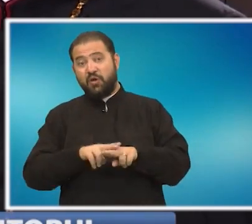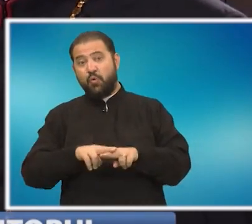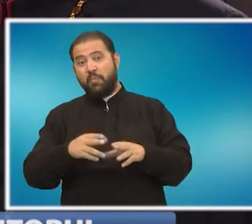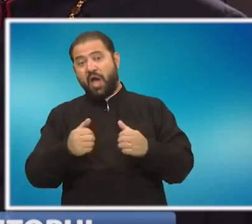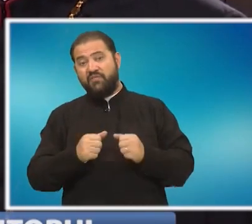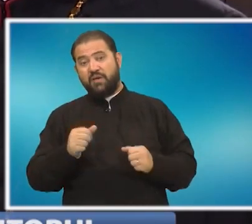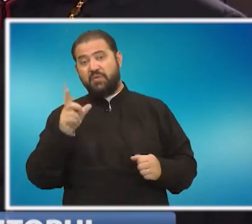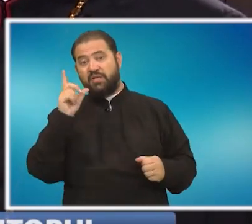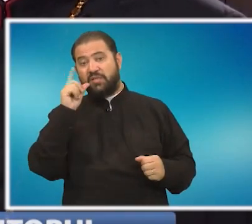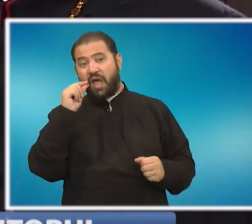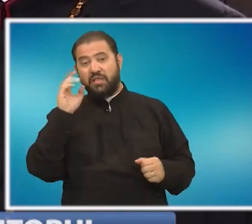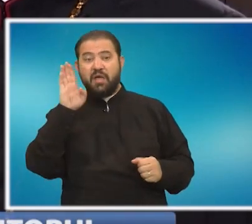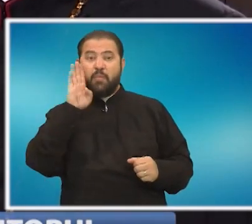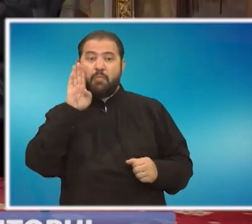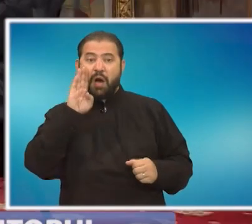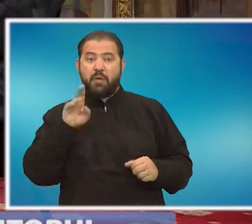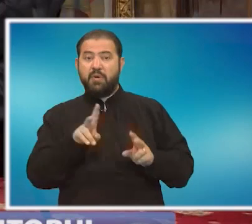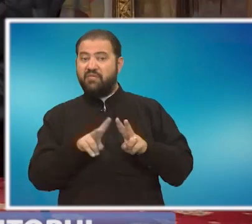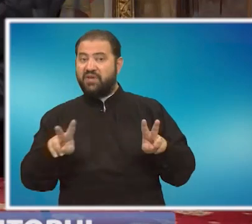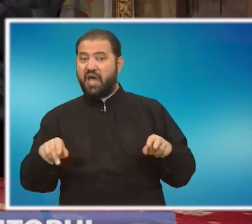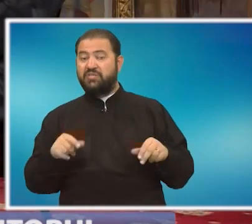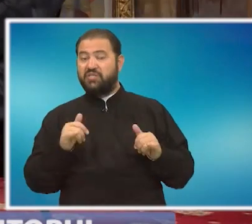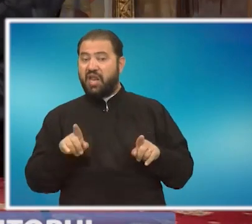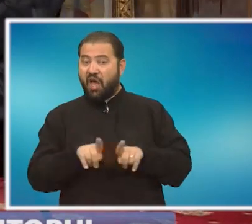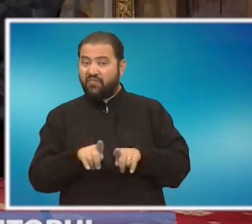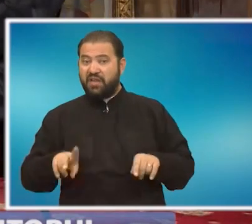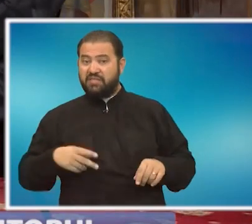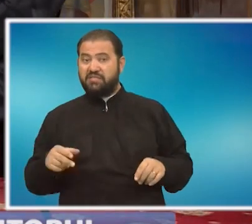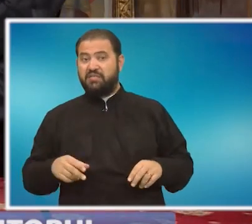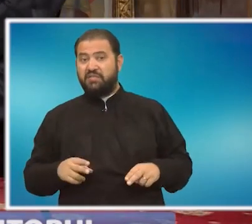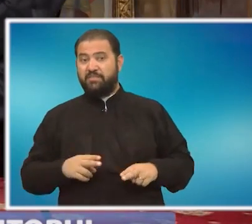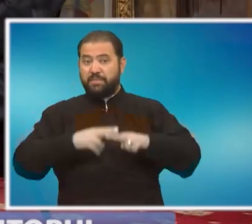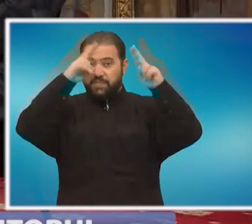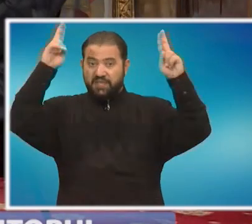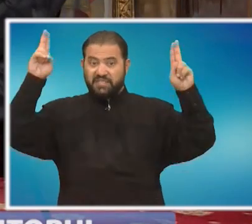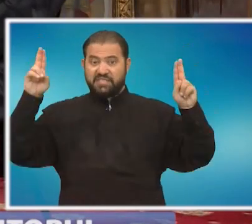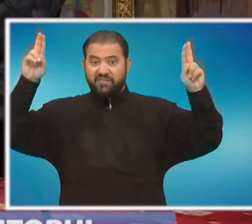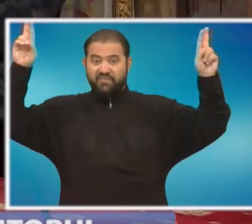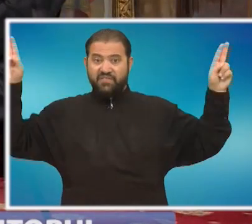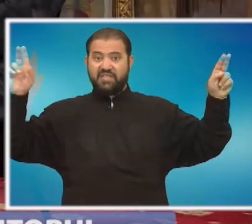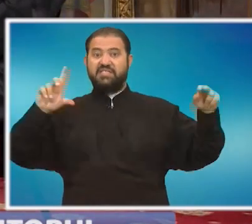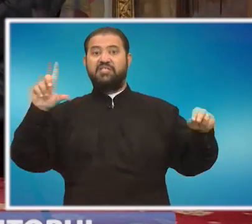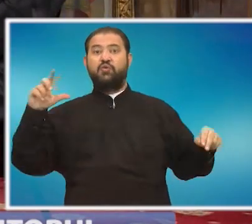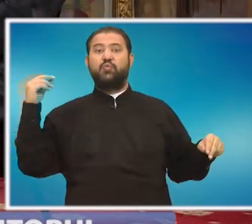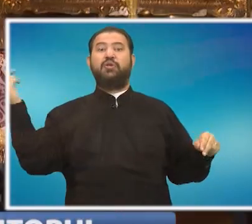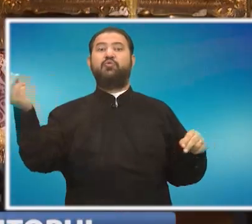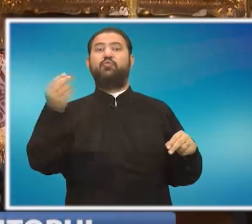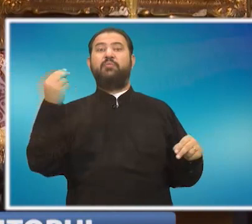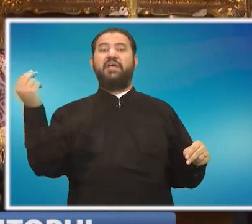mamă, frați, surori, casnici ai lui Dumnezeu și casnici ai noștri sunt sfinți. Îngerul păzitor, o